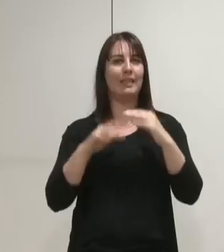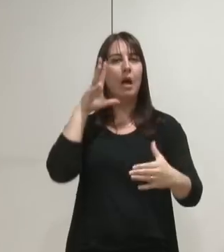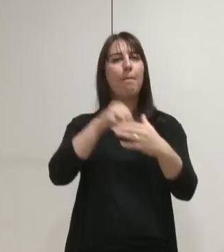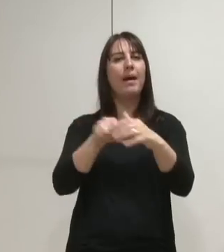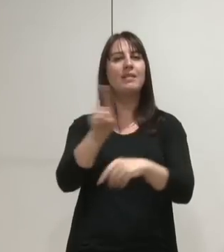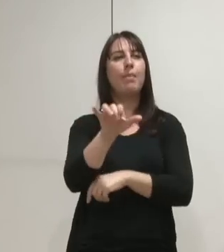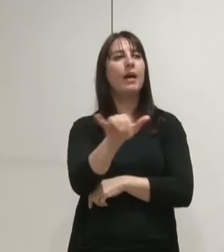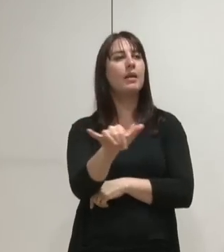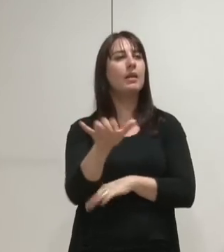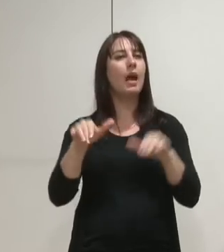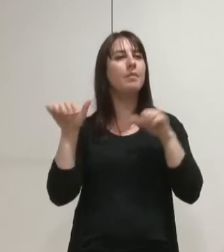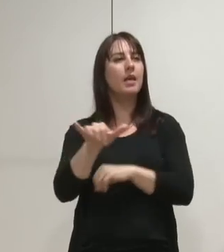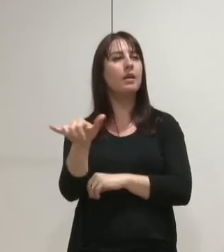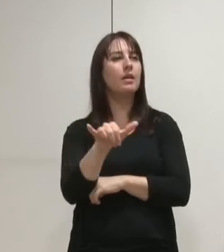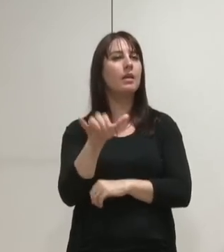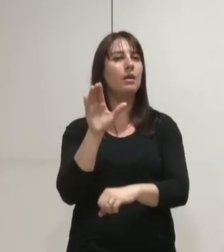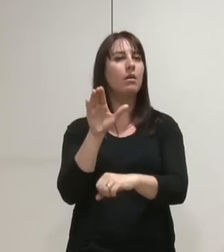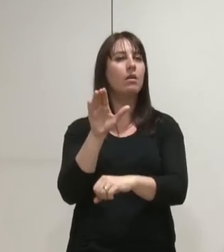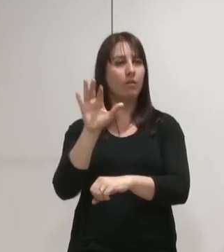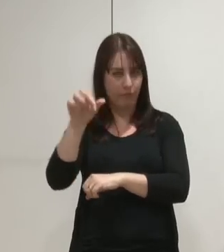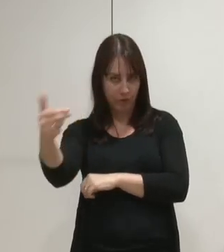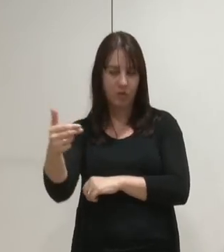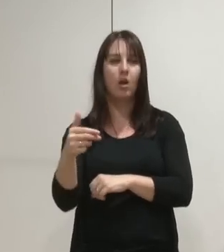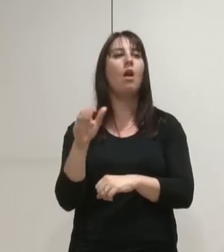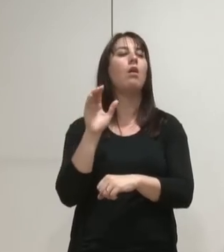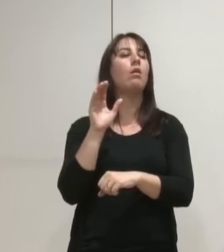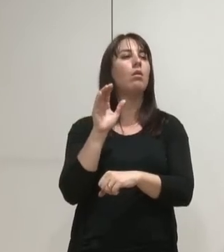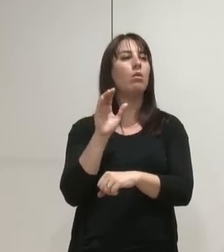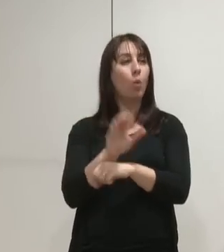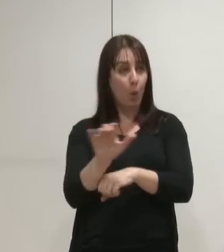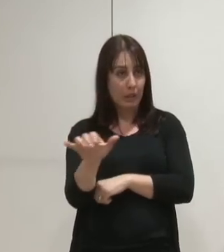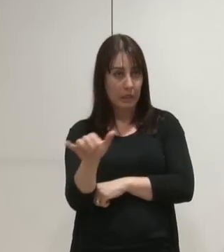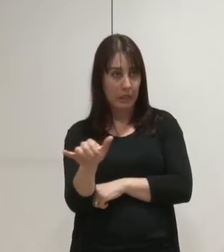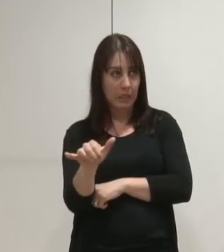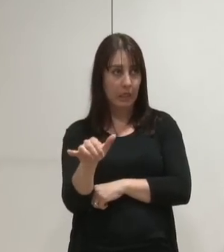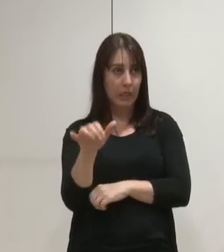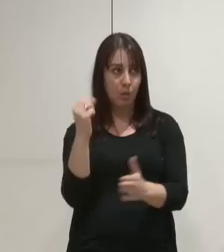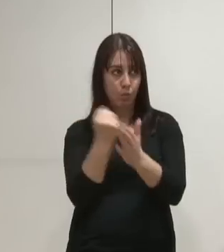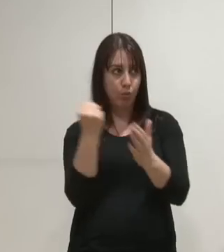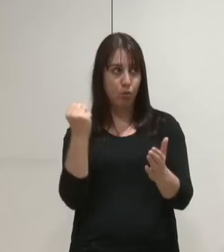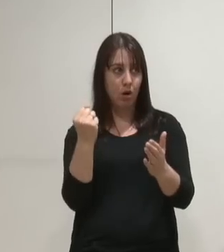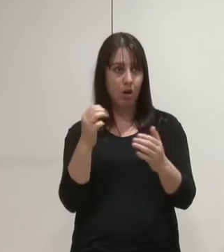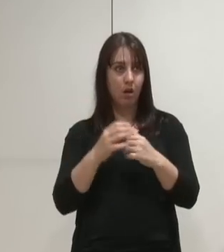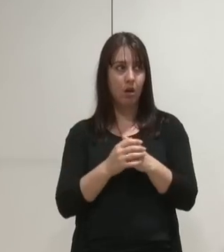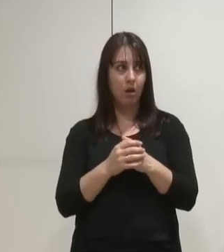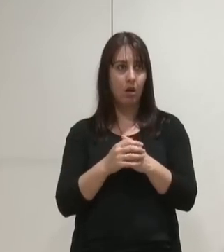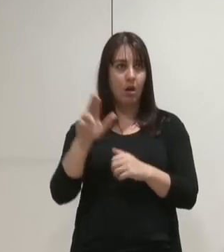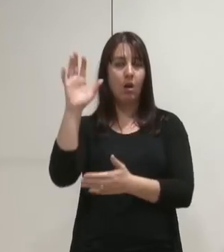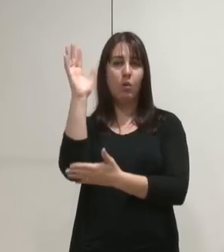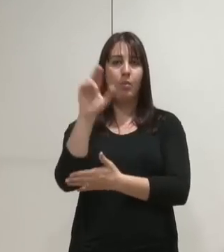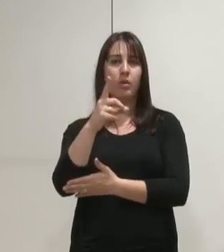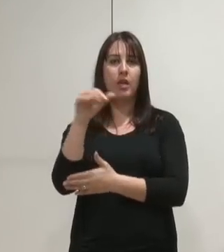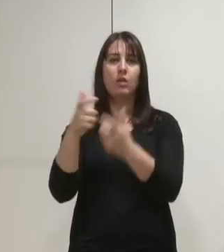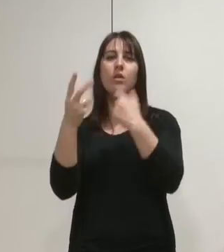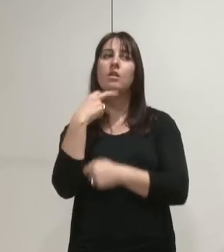au vote qui s'abstient qui est Front National qui est contre qui est pour UMP udi